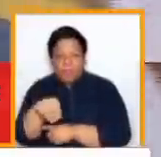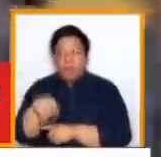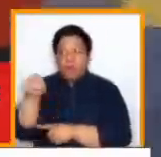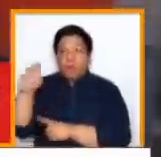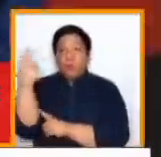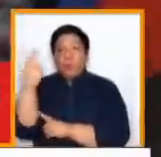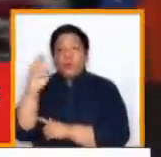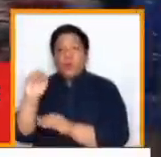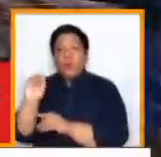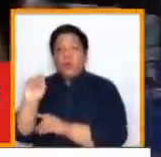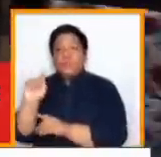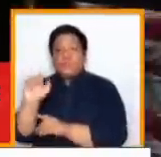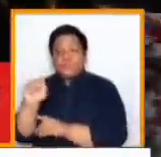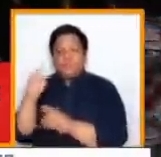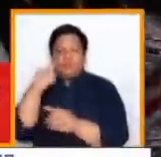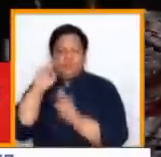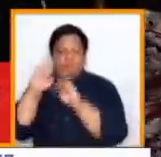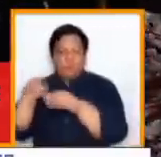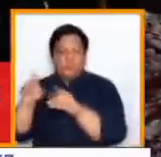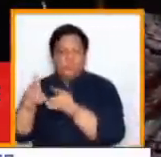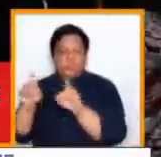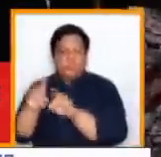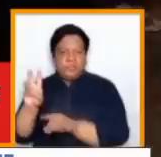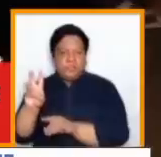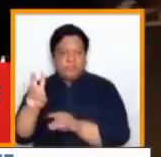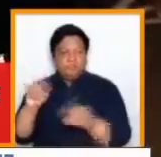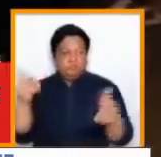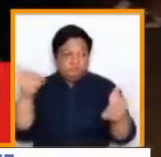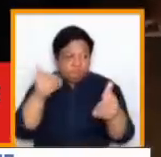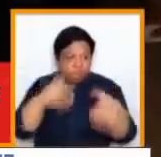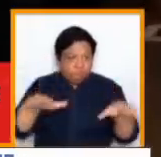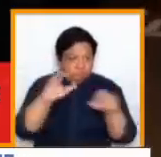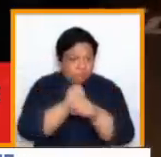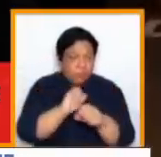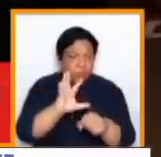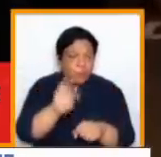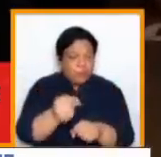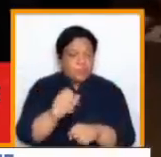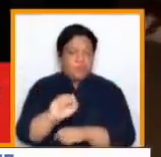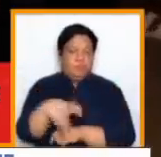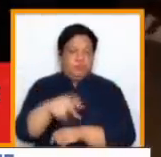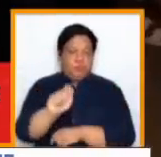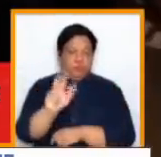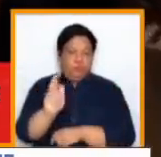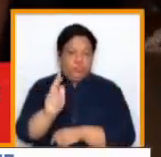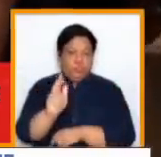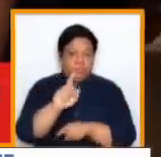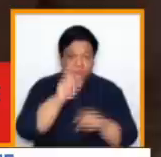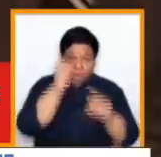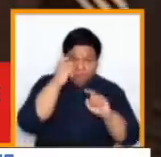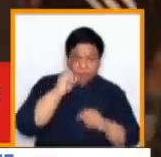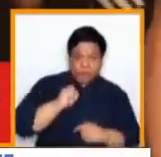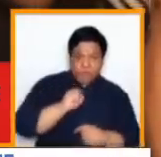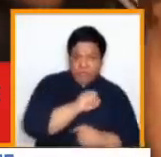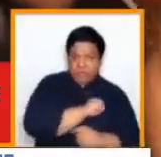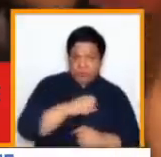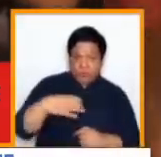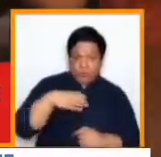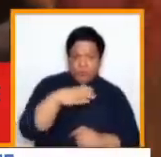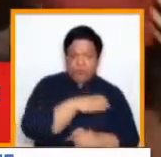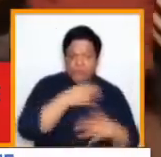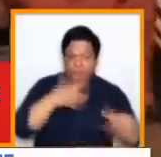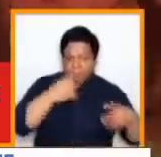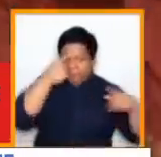ngayon, nananatiling September 30 ang deadline. Pero nagsanib-pwersa ang Senado at Kamara para palawigin ang voter registration